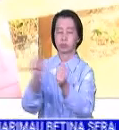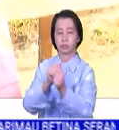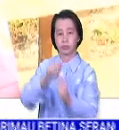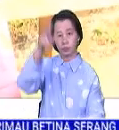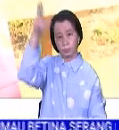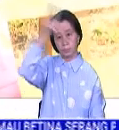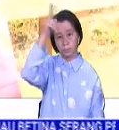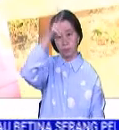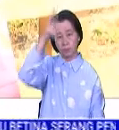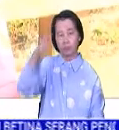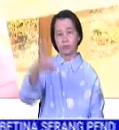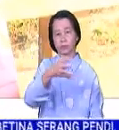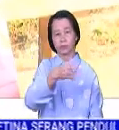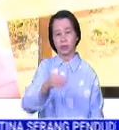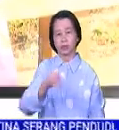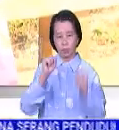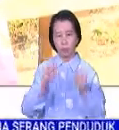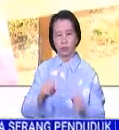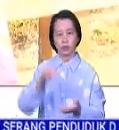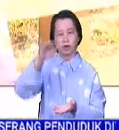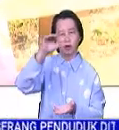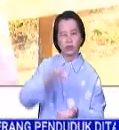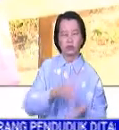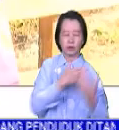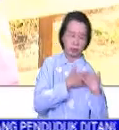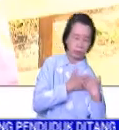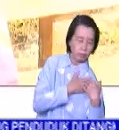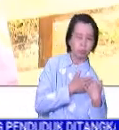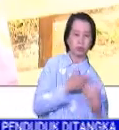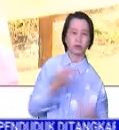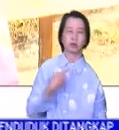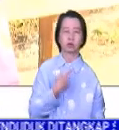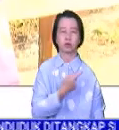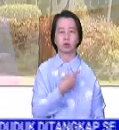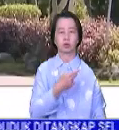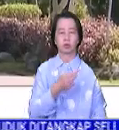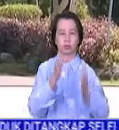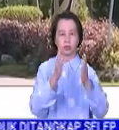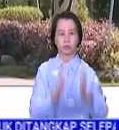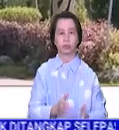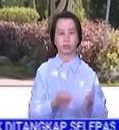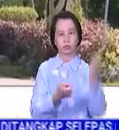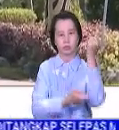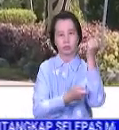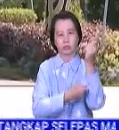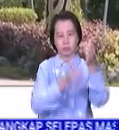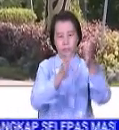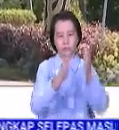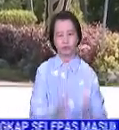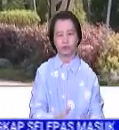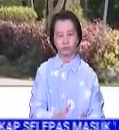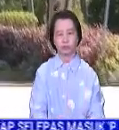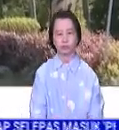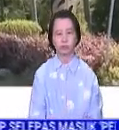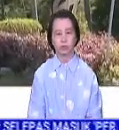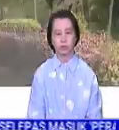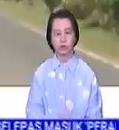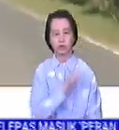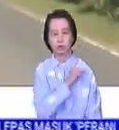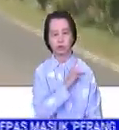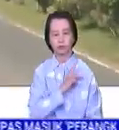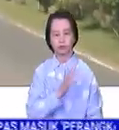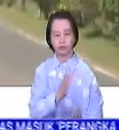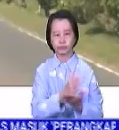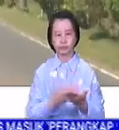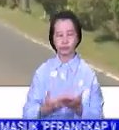kerajaan sekaligus tidak dapat mengurangkanlah beban kami warga peneroka sementara itu ketua bagian Pati pribumi